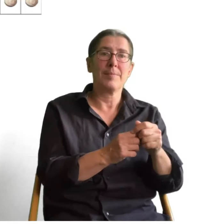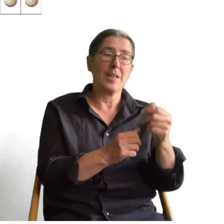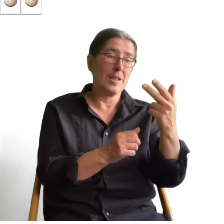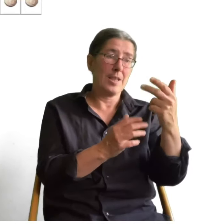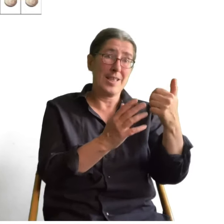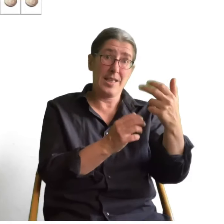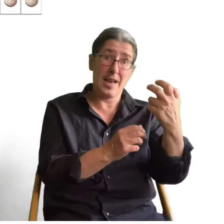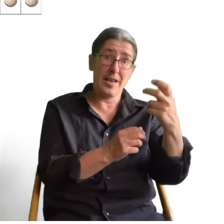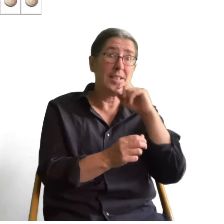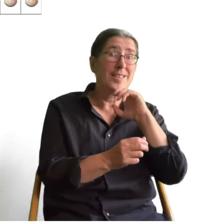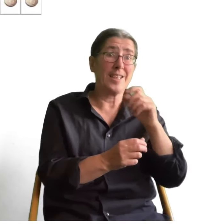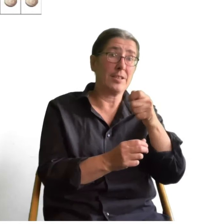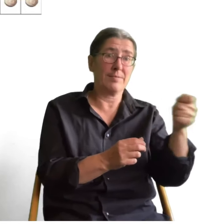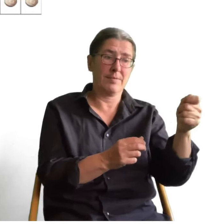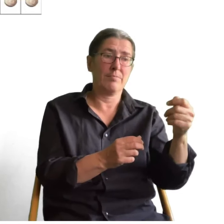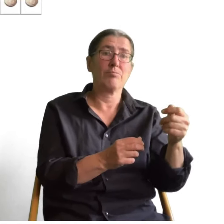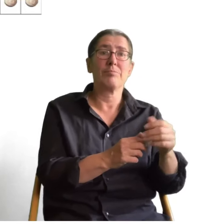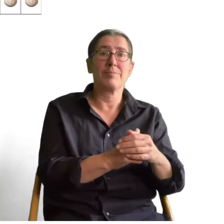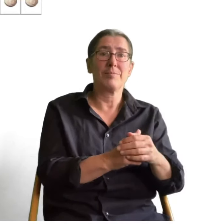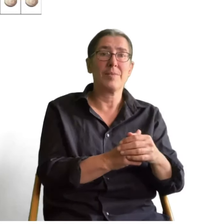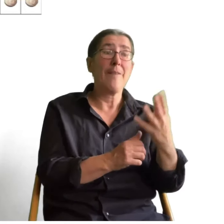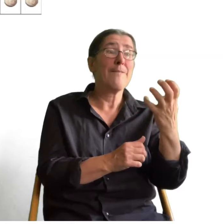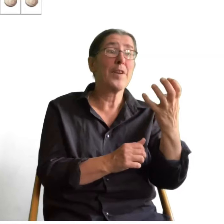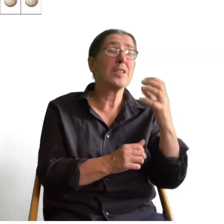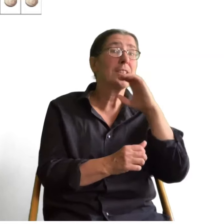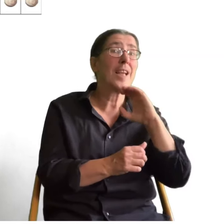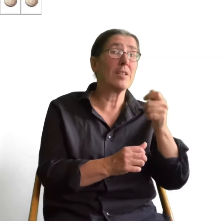Cent, das sind 30 Cent,